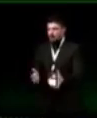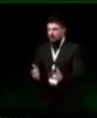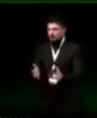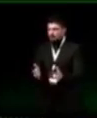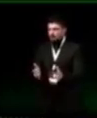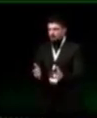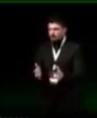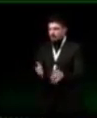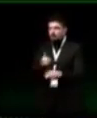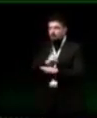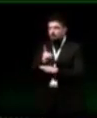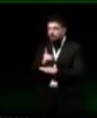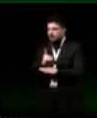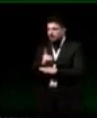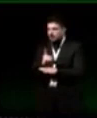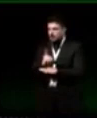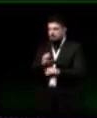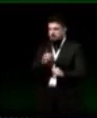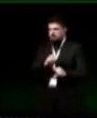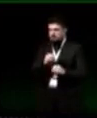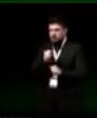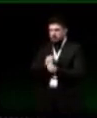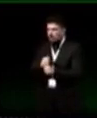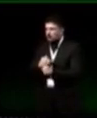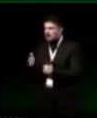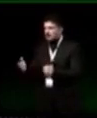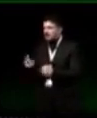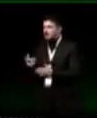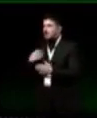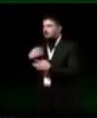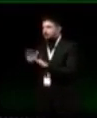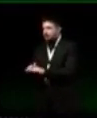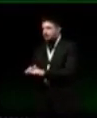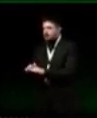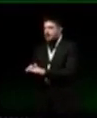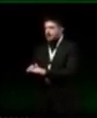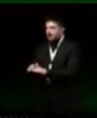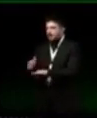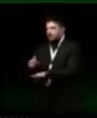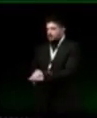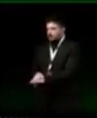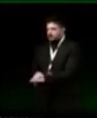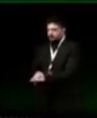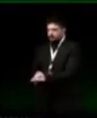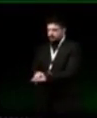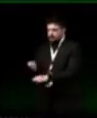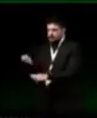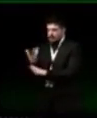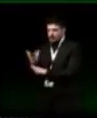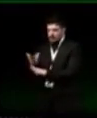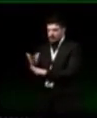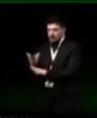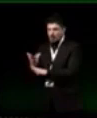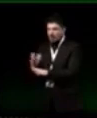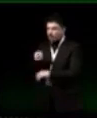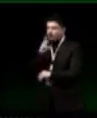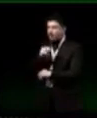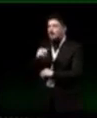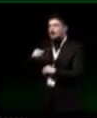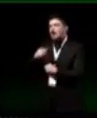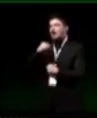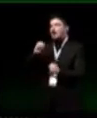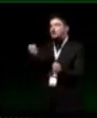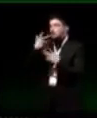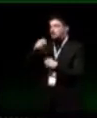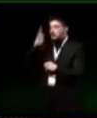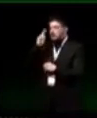grandi storici della destra, conservatore, direi quasi reazionario, quando parla della rivoluzione francese, dice: abbiamo